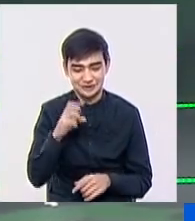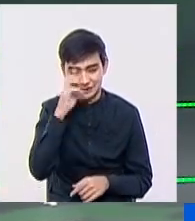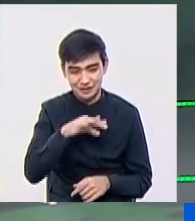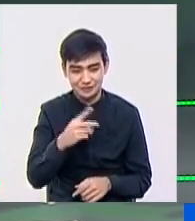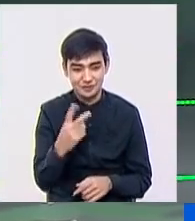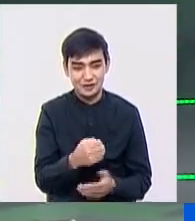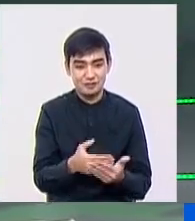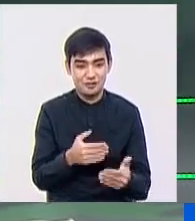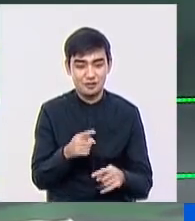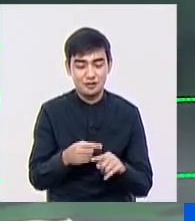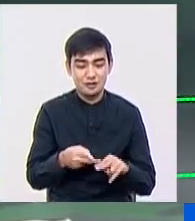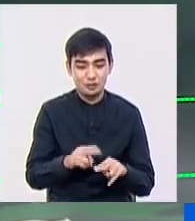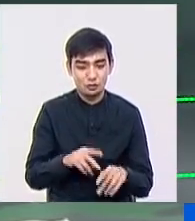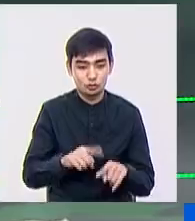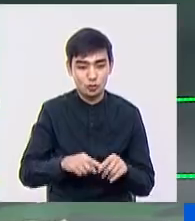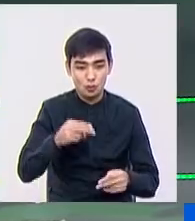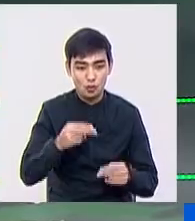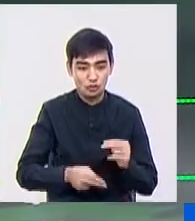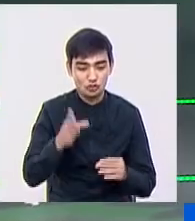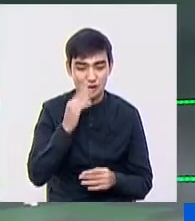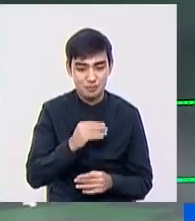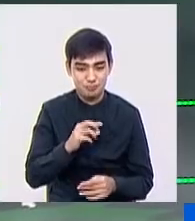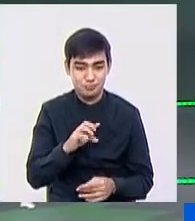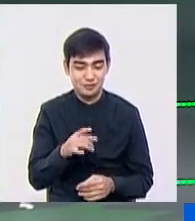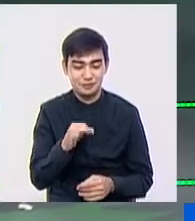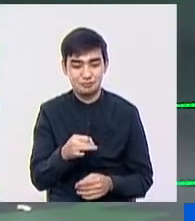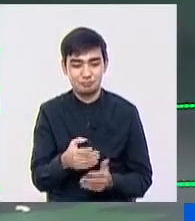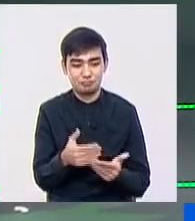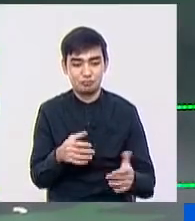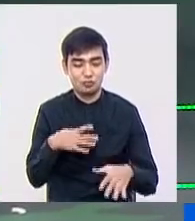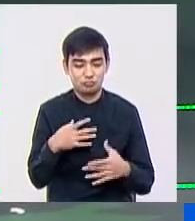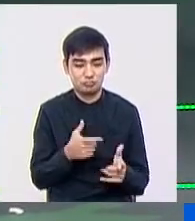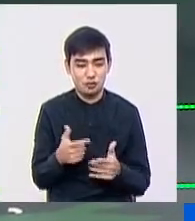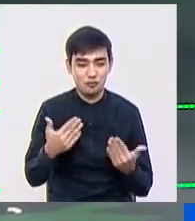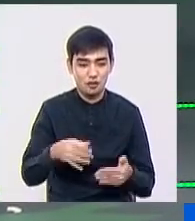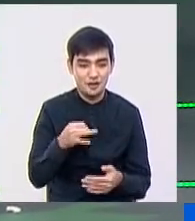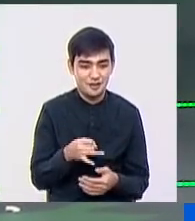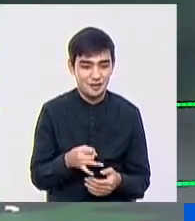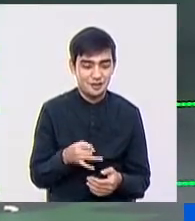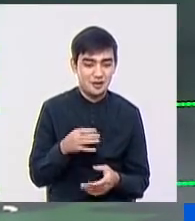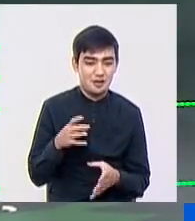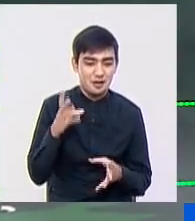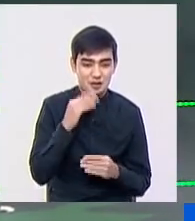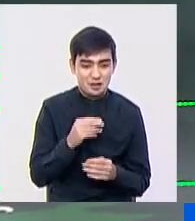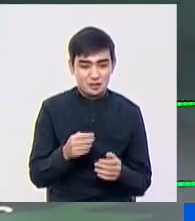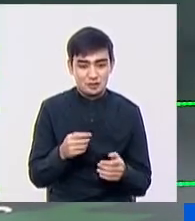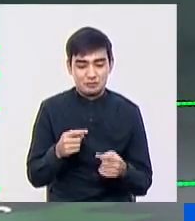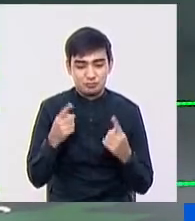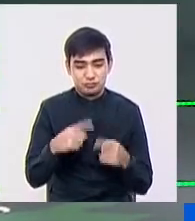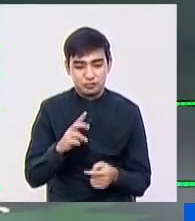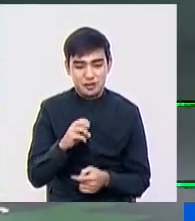до того, как этот потолок мог быть пробит. Соединенные Штаты таким образом избежали возможного